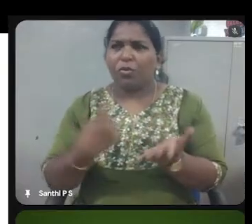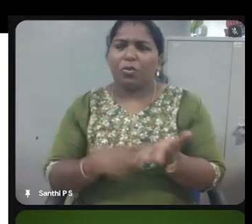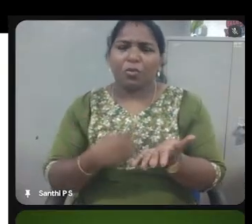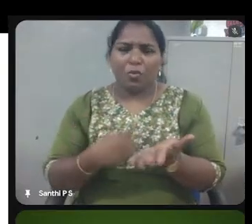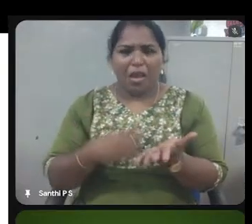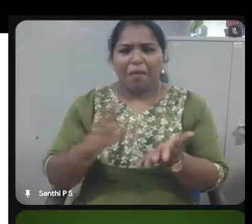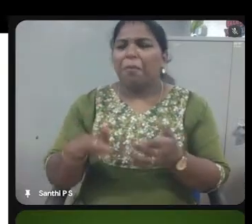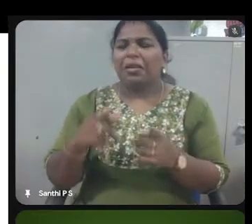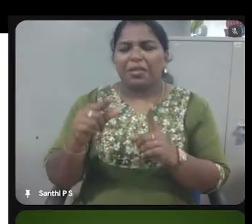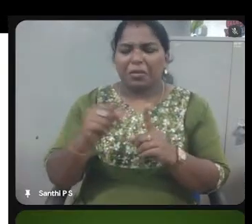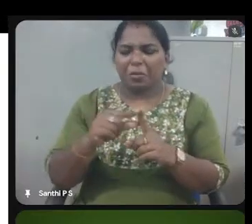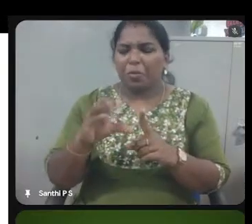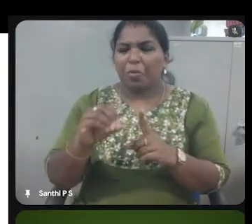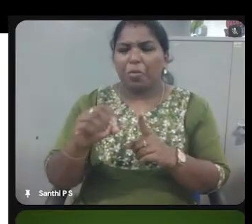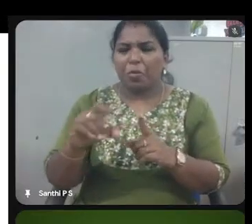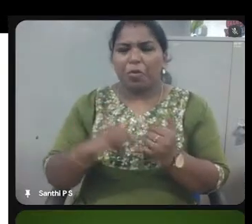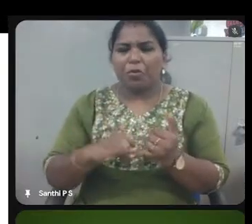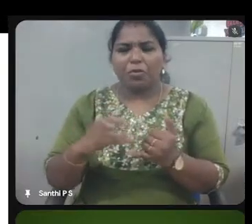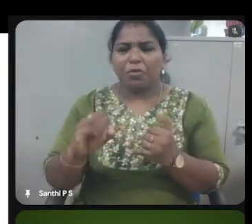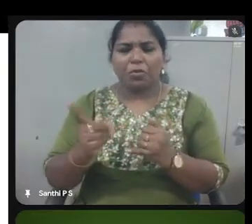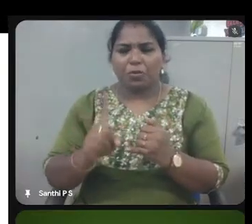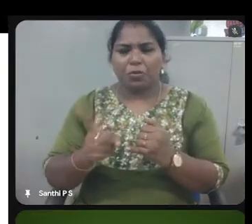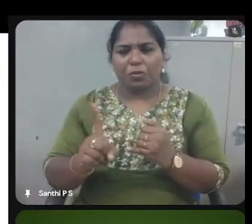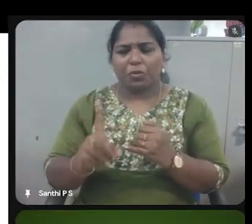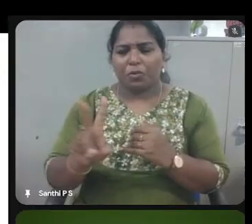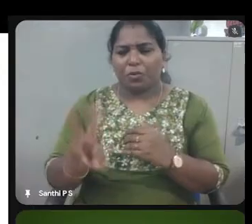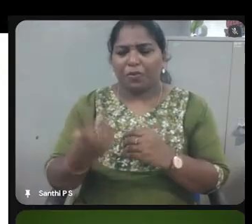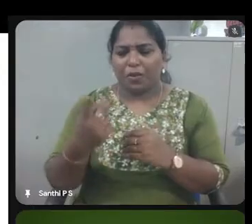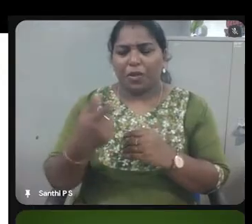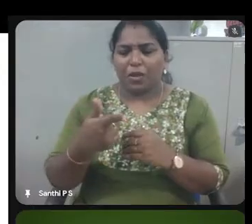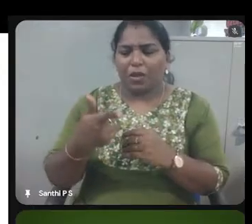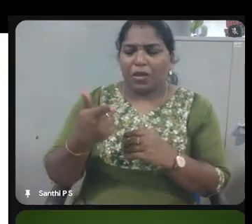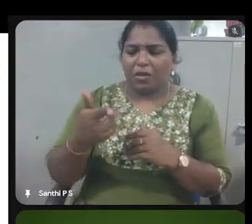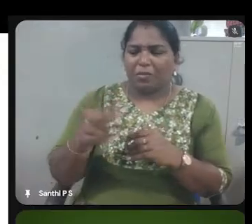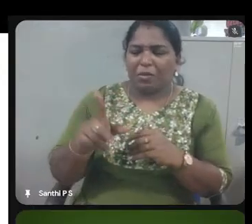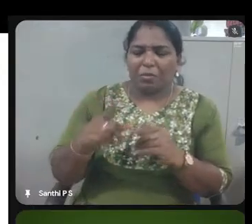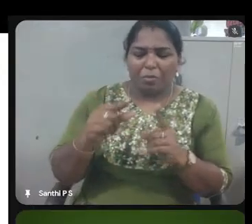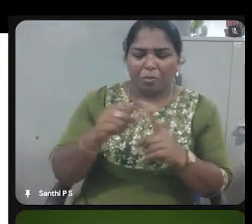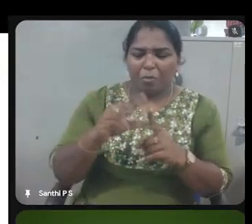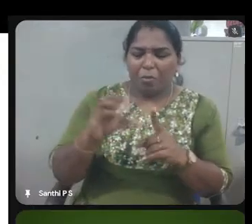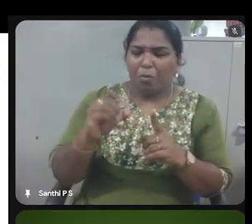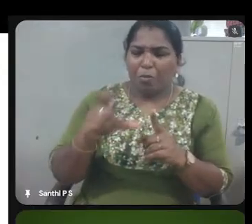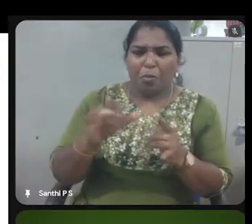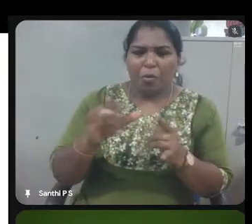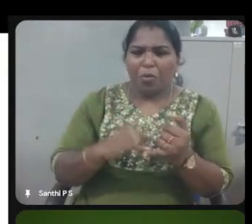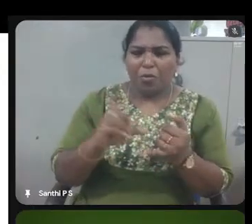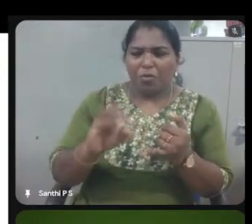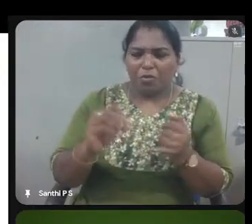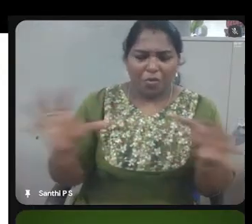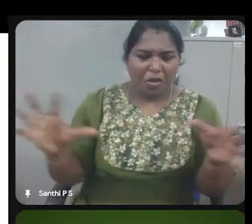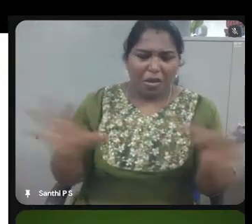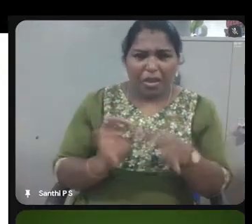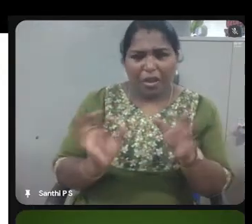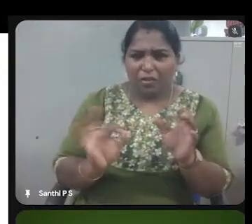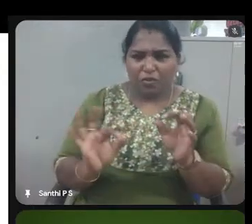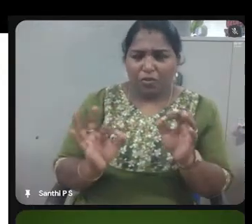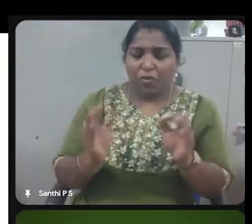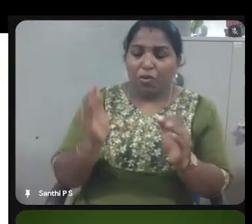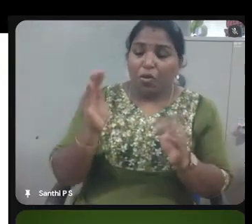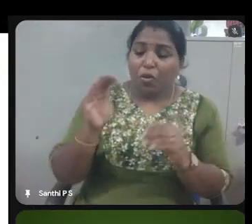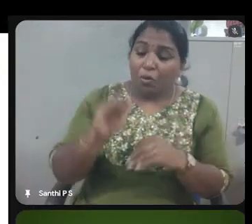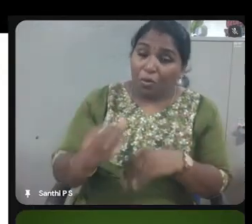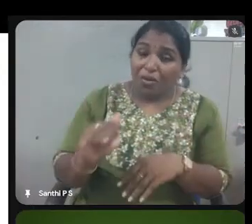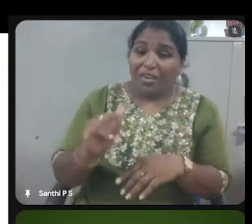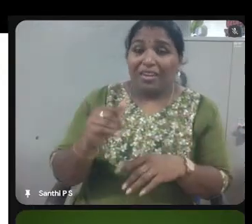അല്ലല്ലോ വരുന്നത്. ഇവിടെ വരുന്ന കാര്യം കുട്ടിക്ക് ഇഷ്ടം, നത്തിങ് പോക്സോ റിലേറ്റഡ് ആയിട്ടുള്ള കാര്യങ്ങളല്ല കാണിക്കുന്നത്. കുട്ടിയെ